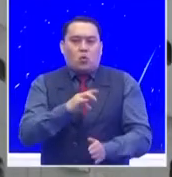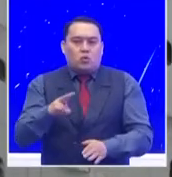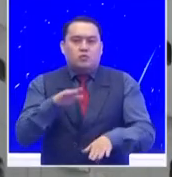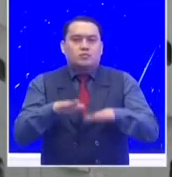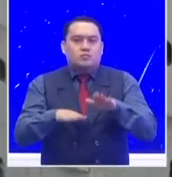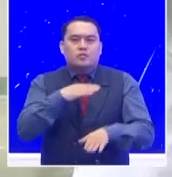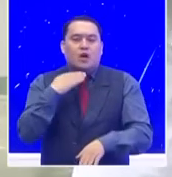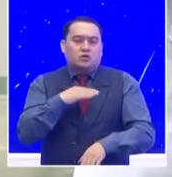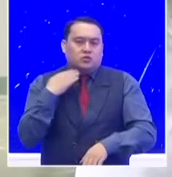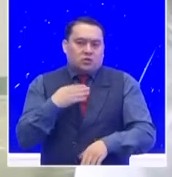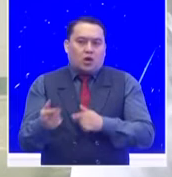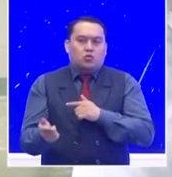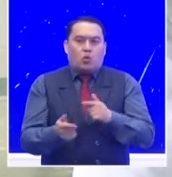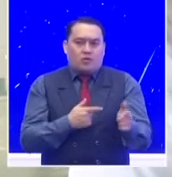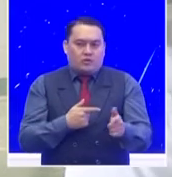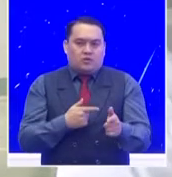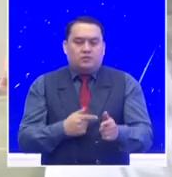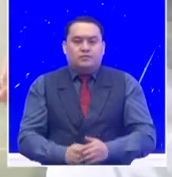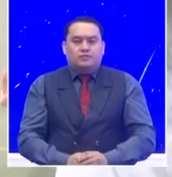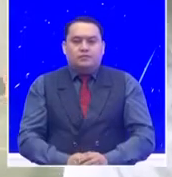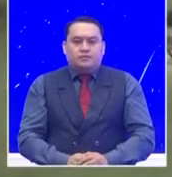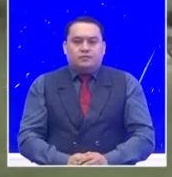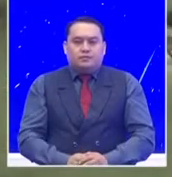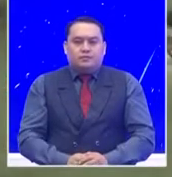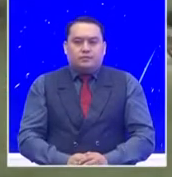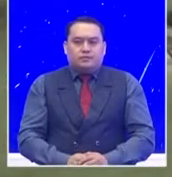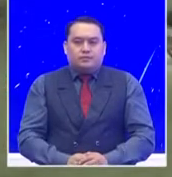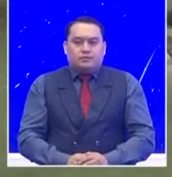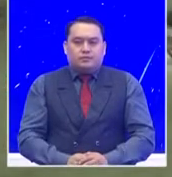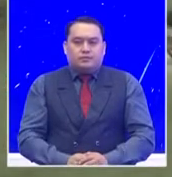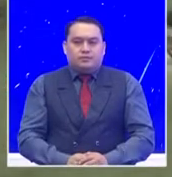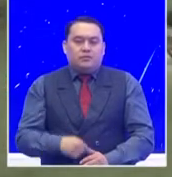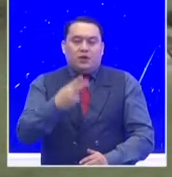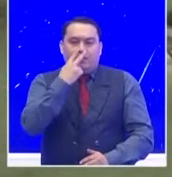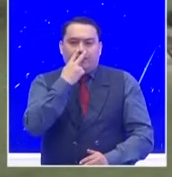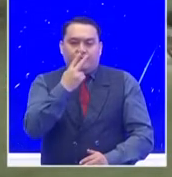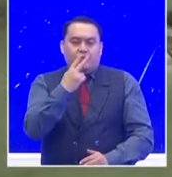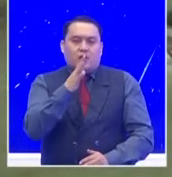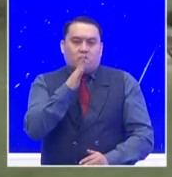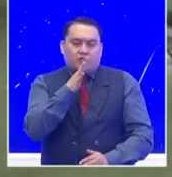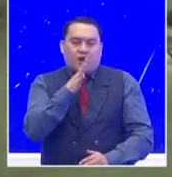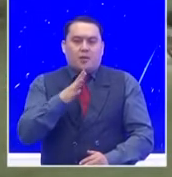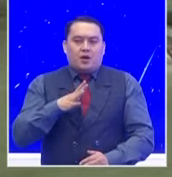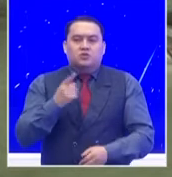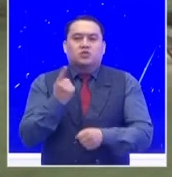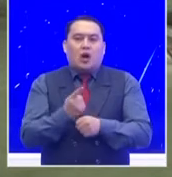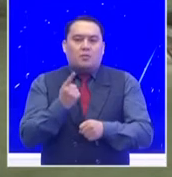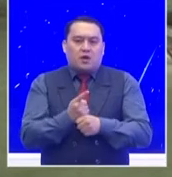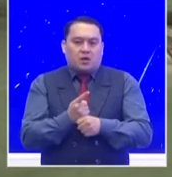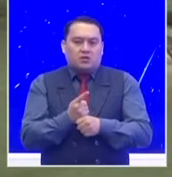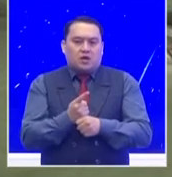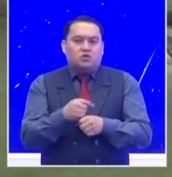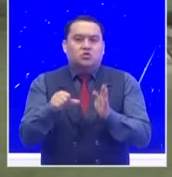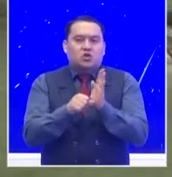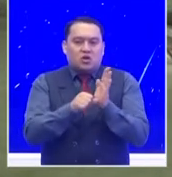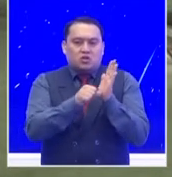мяса. 500 тонн заготовлено для внутреннего рынка. Время это показывает, потому что сейчас запрет сделали на 6